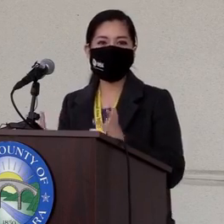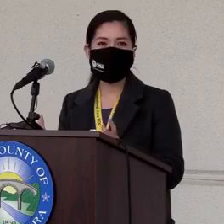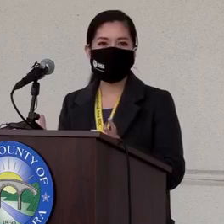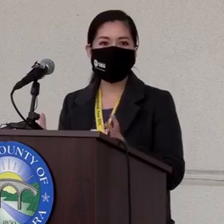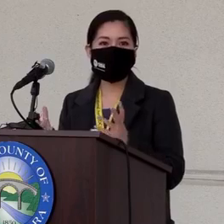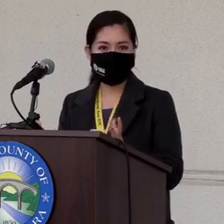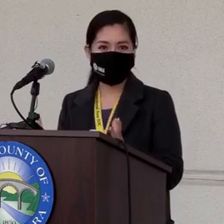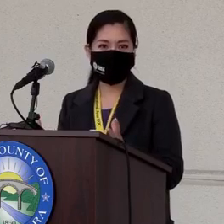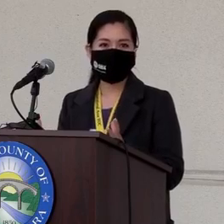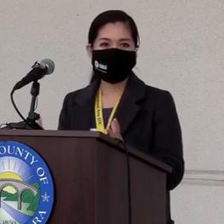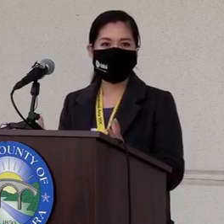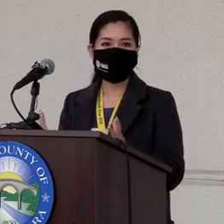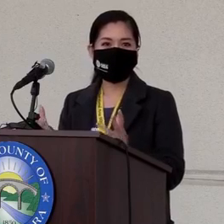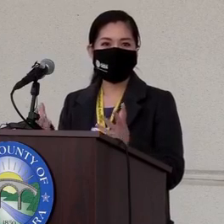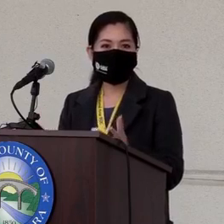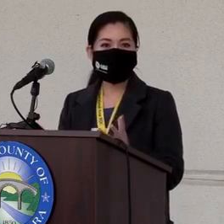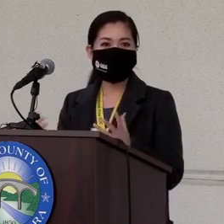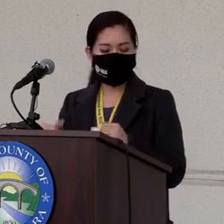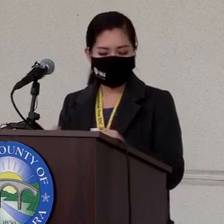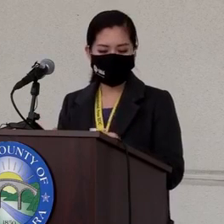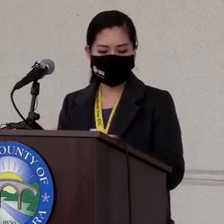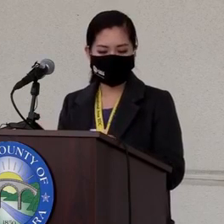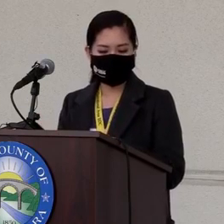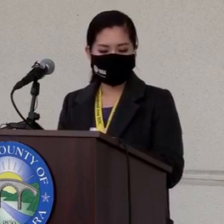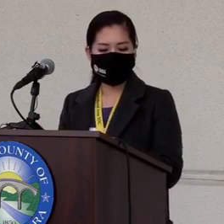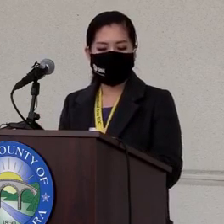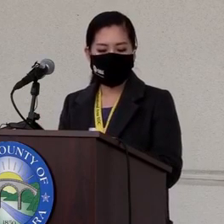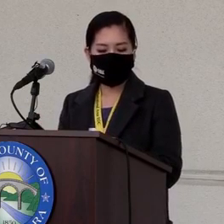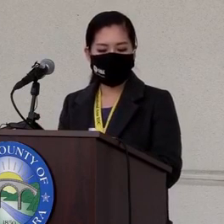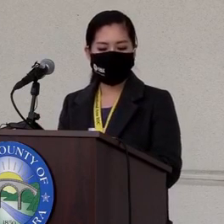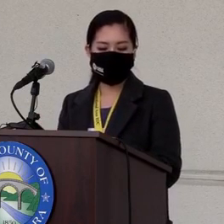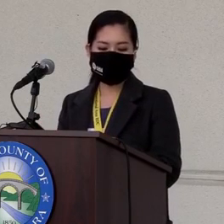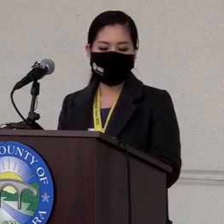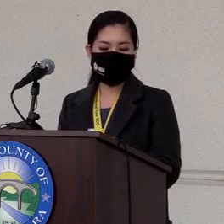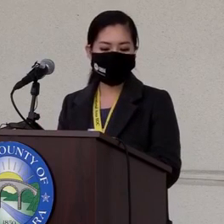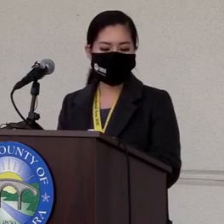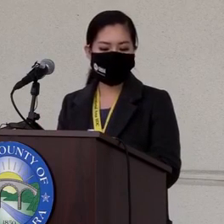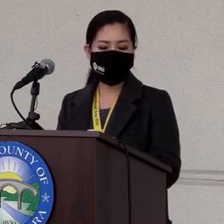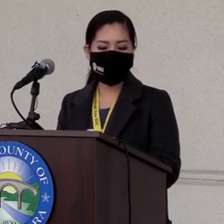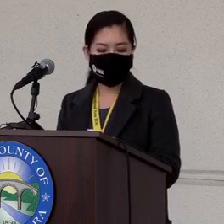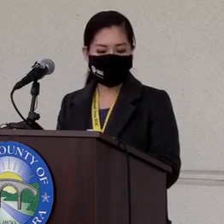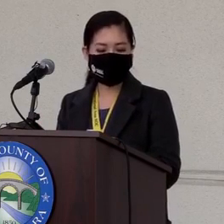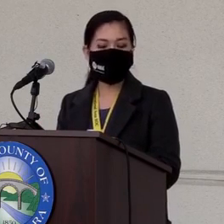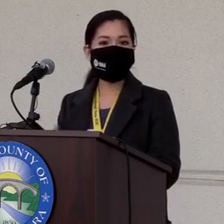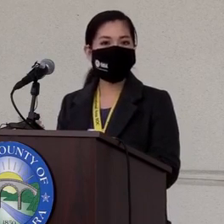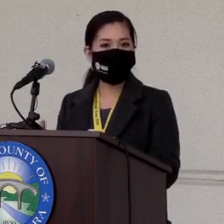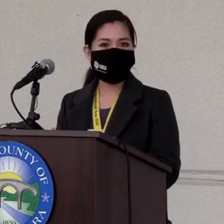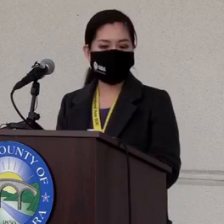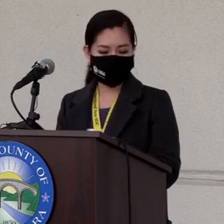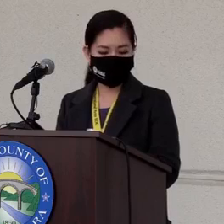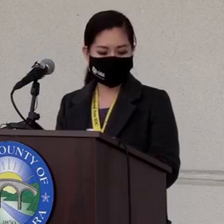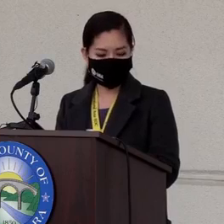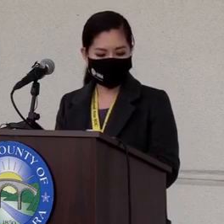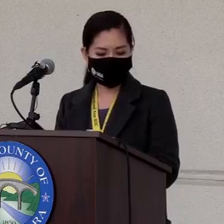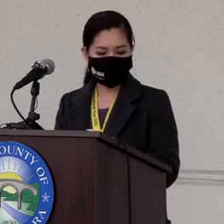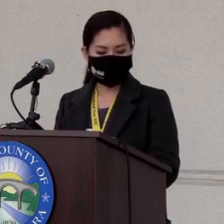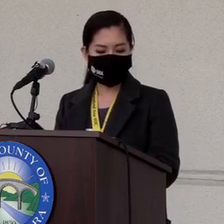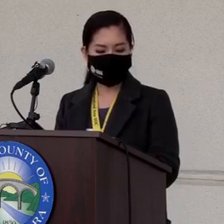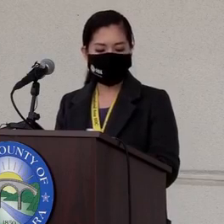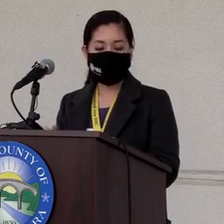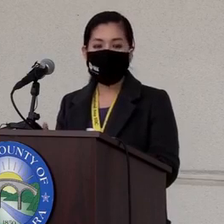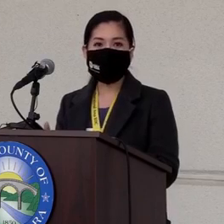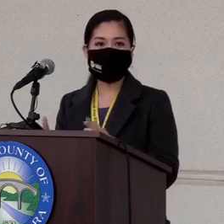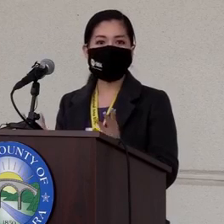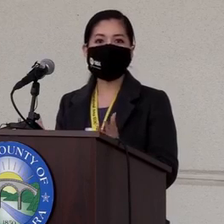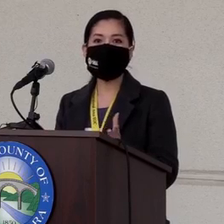là chúng ta đang chờ vaccine đến với mình. Thì kế hoạch phân bổ vaccine COVID-19 của quận hạt đã được nộp cho tiểu bang rồi